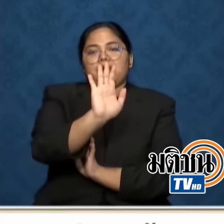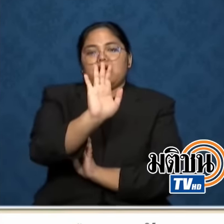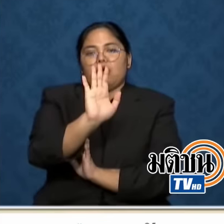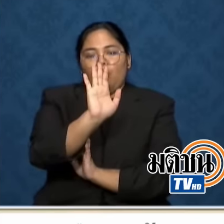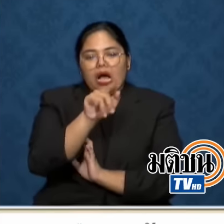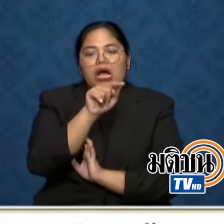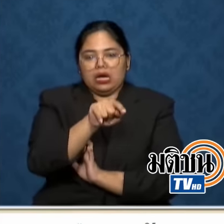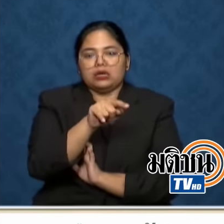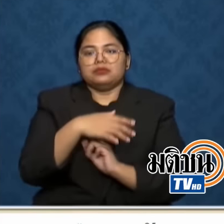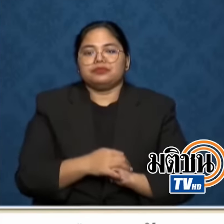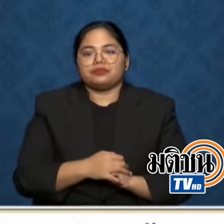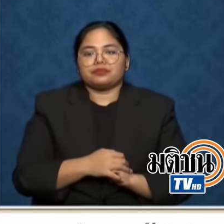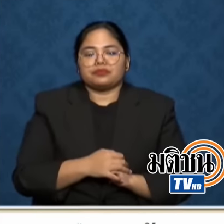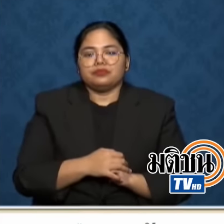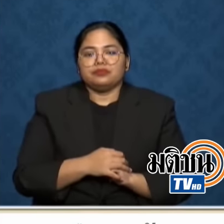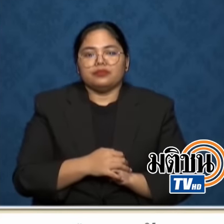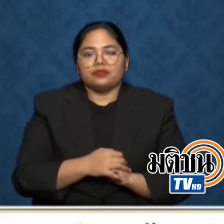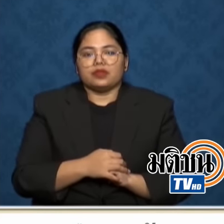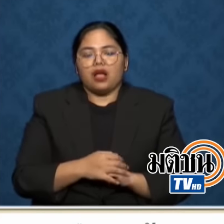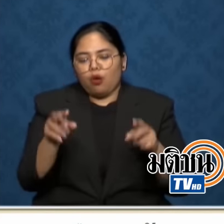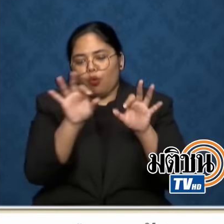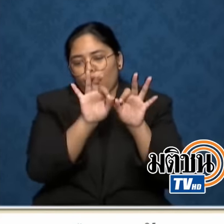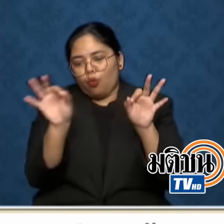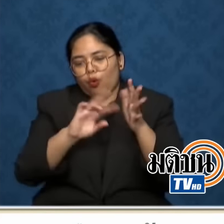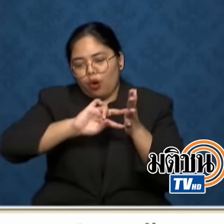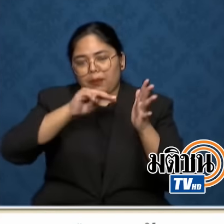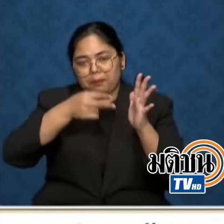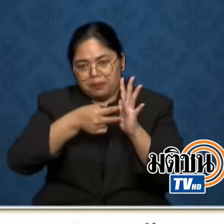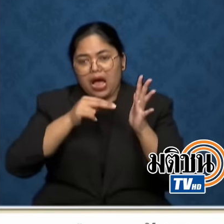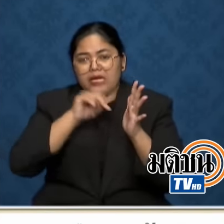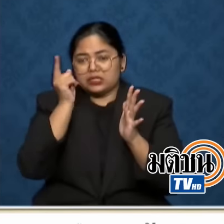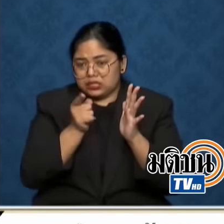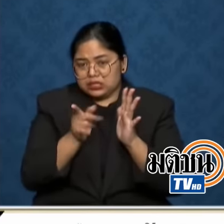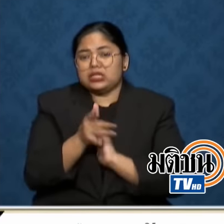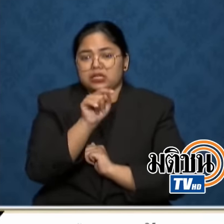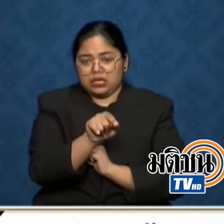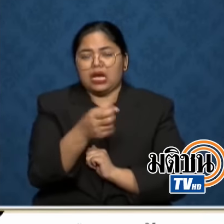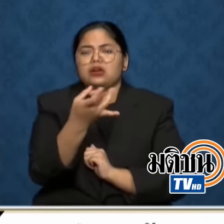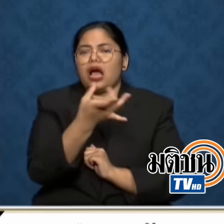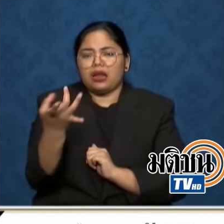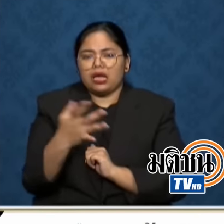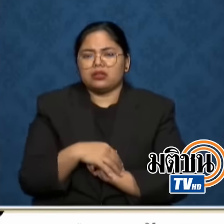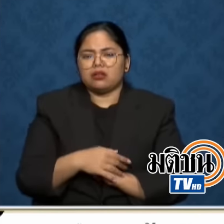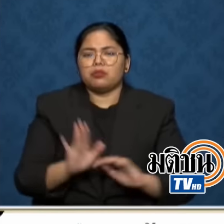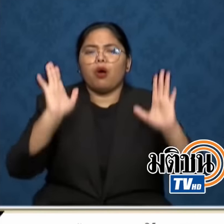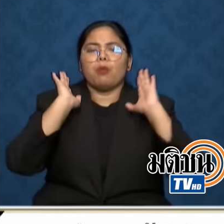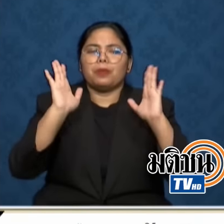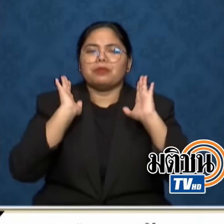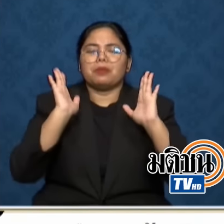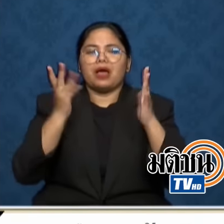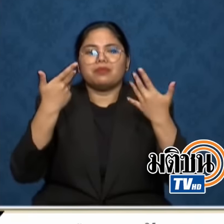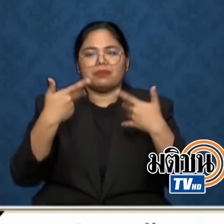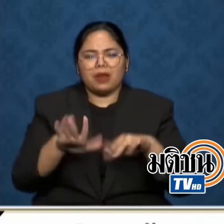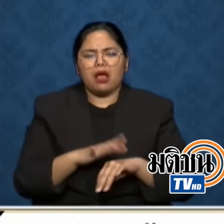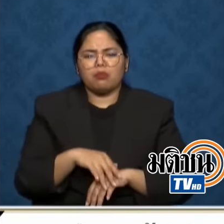าต้องมีนิยามจริงๆว่าความหมายมันคืออะไรเพราะเท่าที่ผมอภิปรายมานี้เนี่ยจะสังเกตได้เลยครับว่าพอทุก